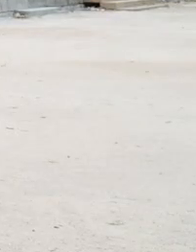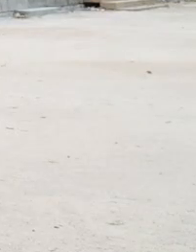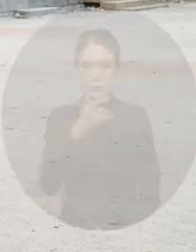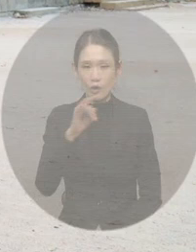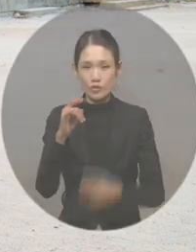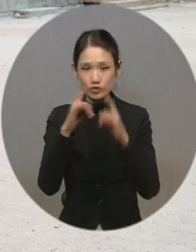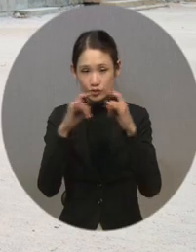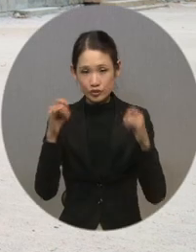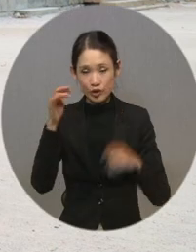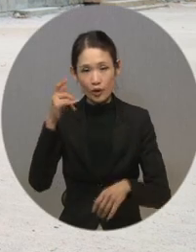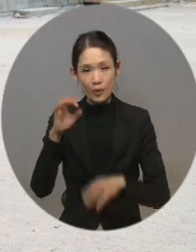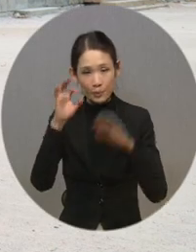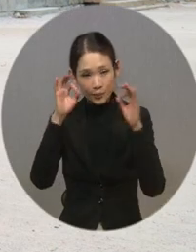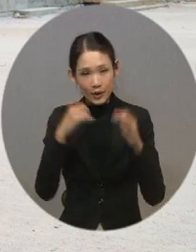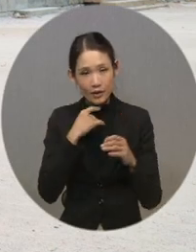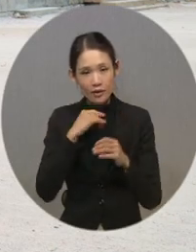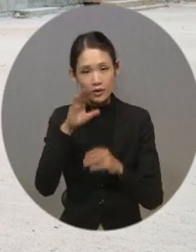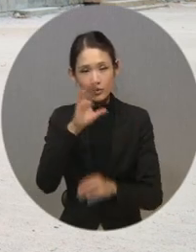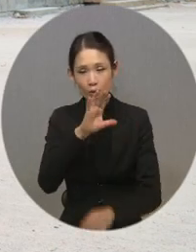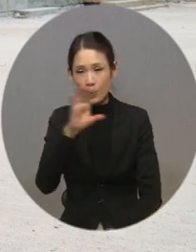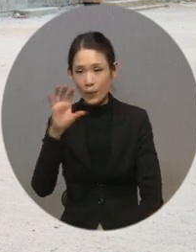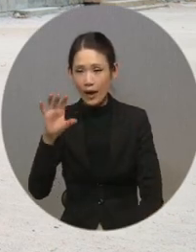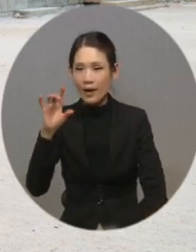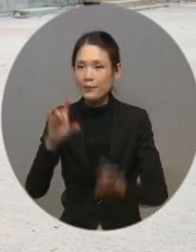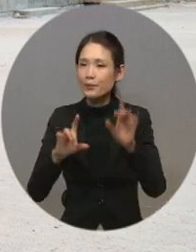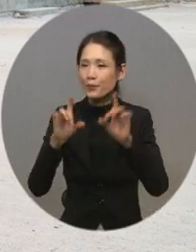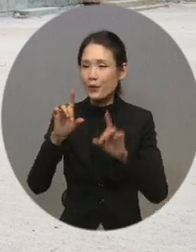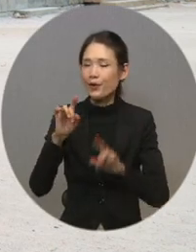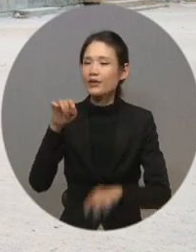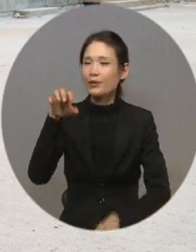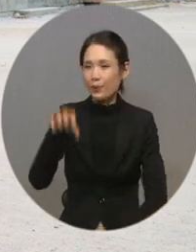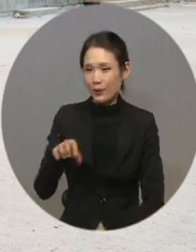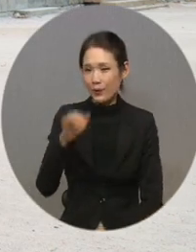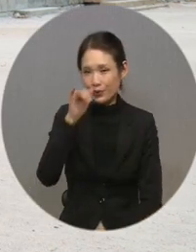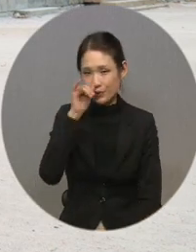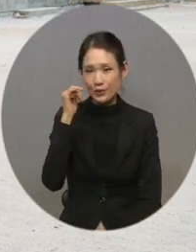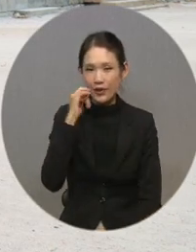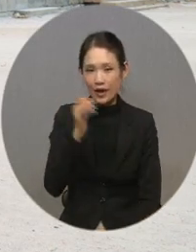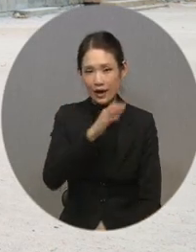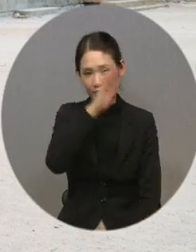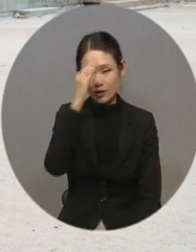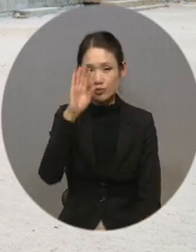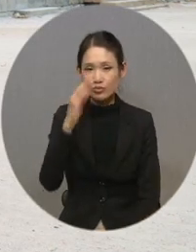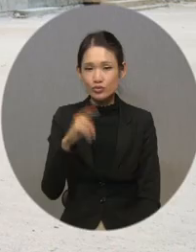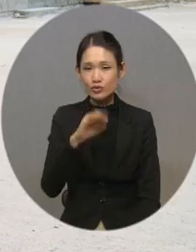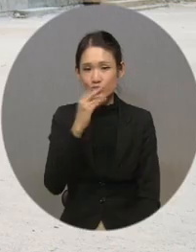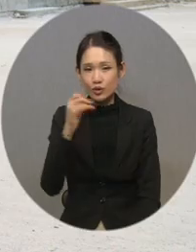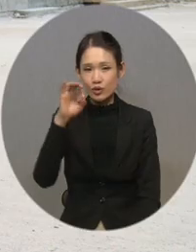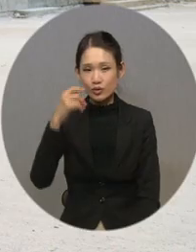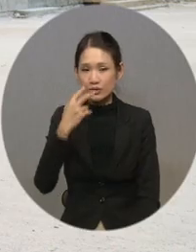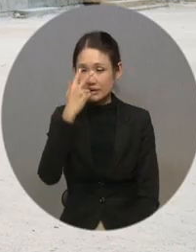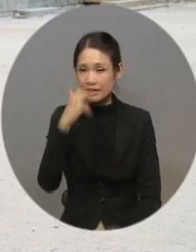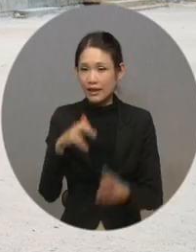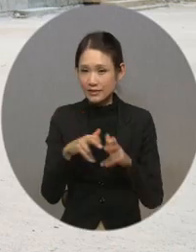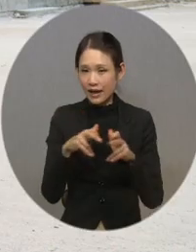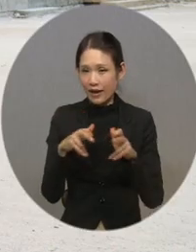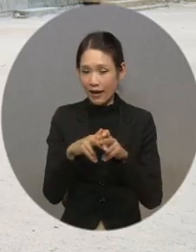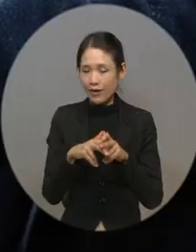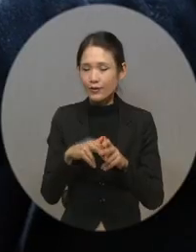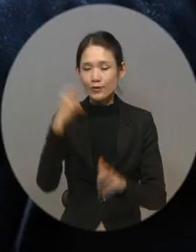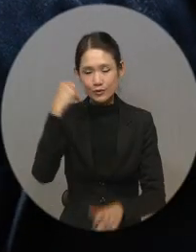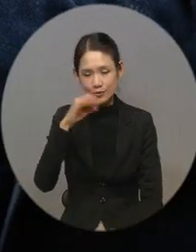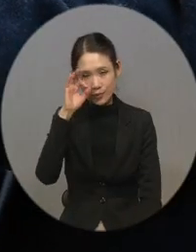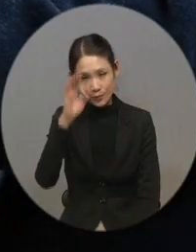덕수궁과 경회로에서 봤던 촉각 모형이 여기에도 있습니다. 아름다운 부용정의 모습을 시각장애인도 느낄 수가 있습니다.